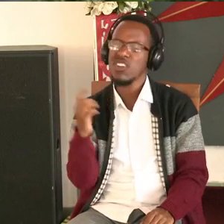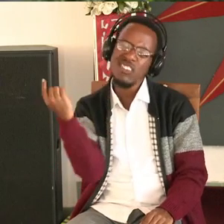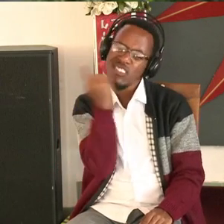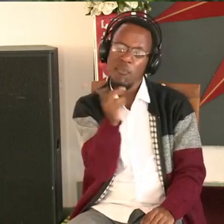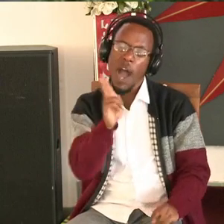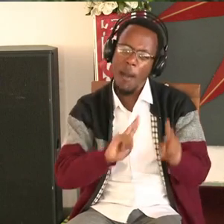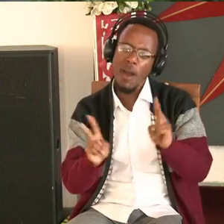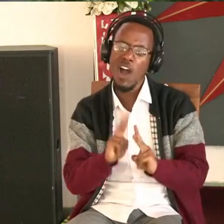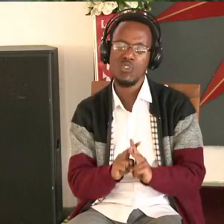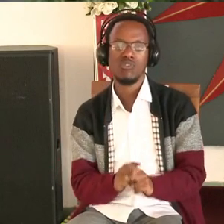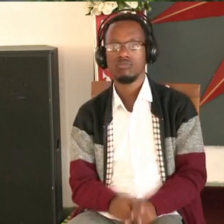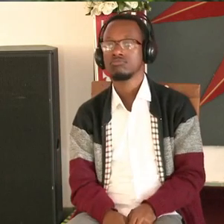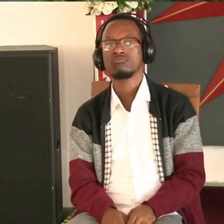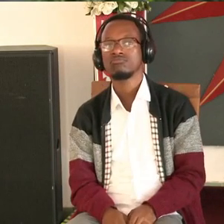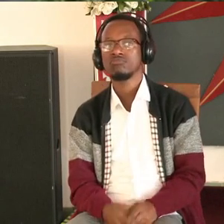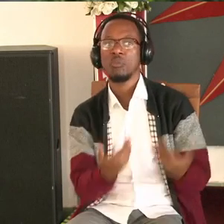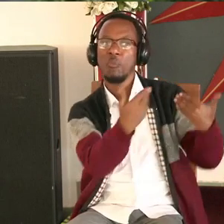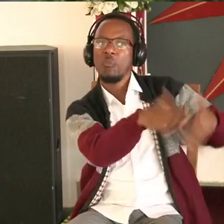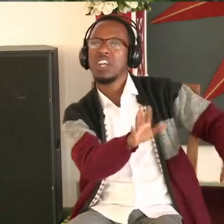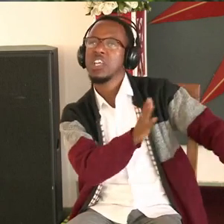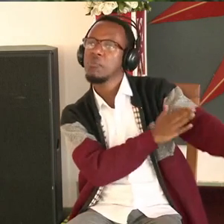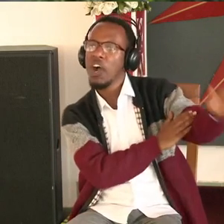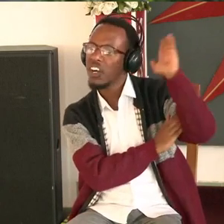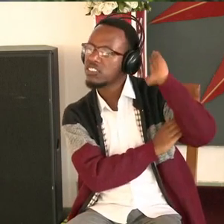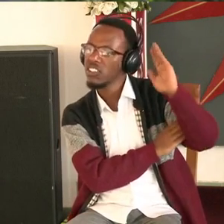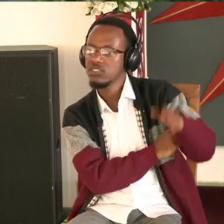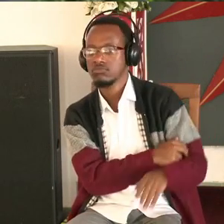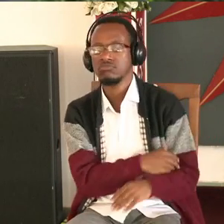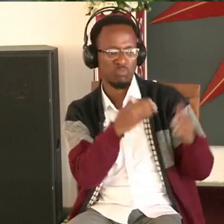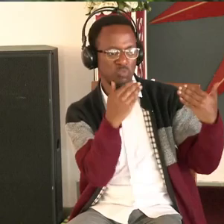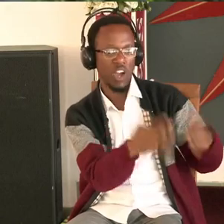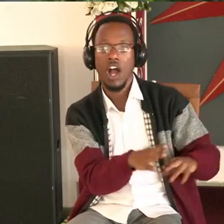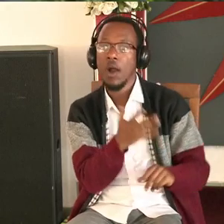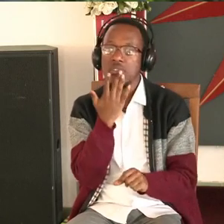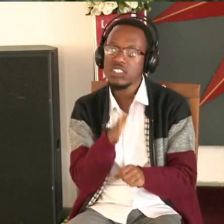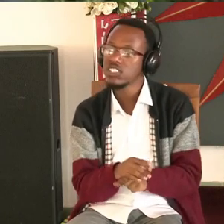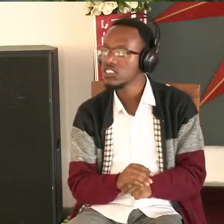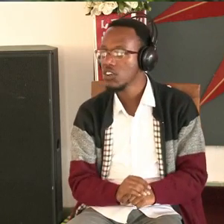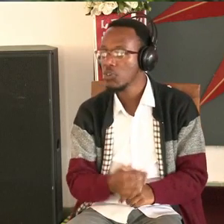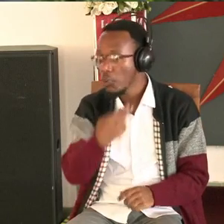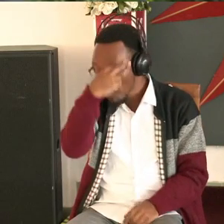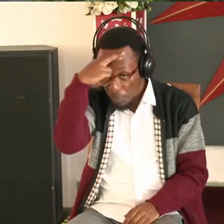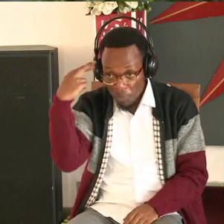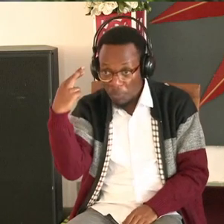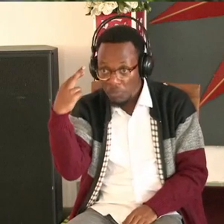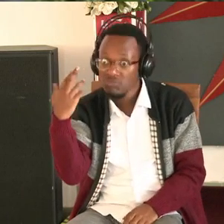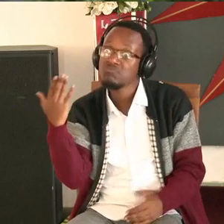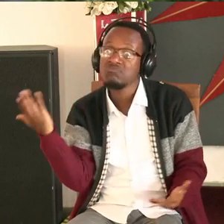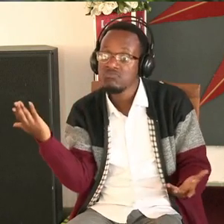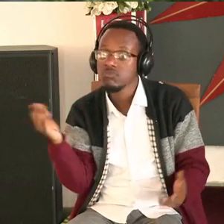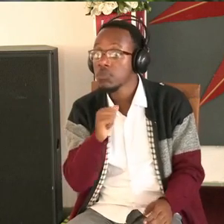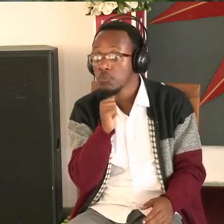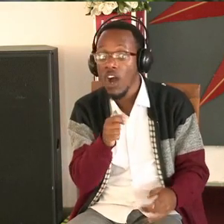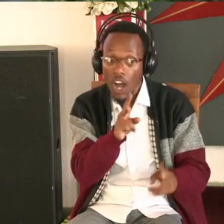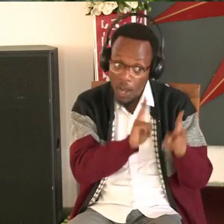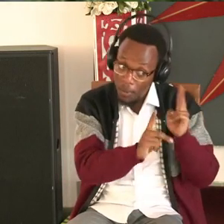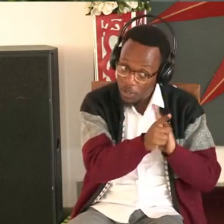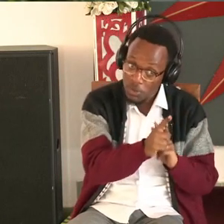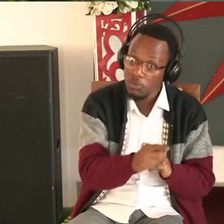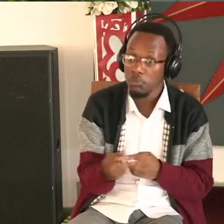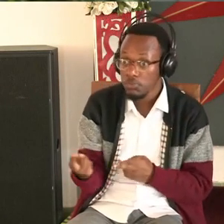babandi rwose bava mu masezerano nta mpamvu. Abo ngabo nibo bitungura bikoze isoni ubwabo.